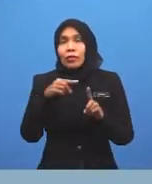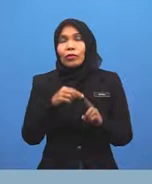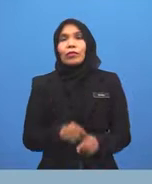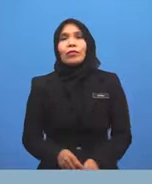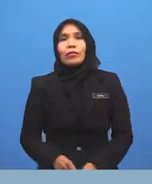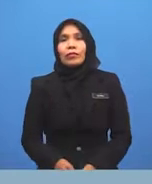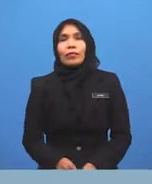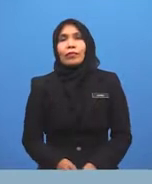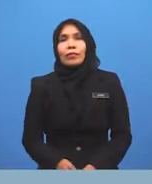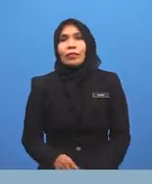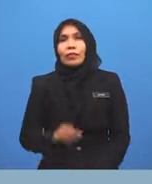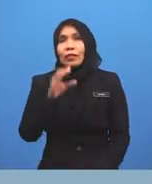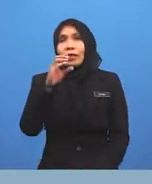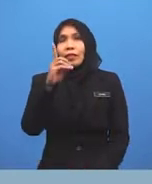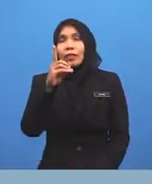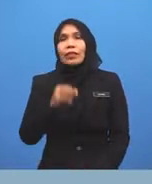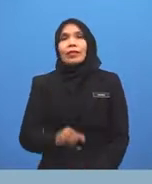CD gegelung wayar.